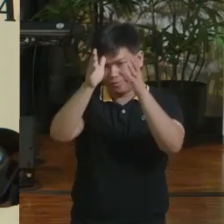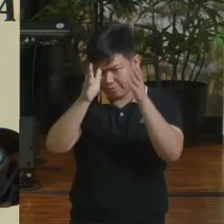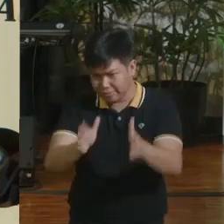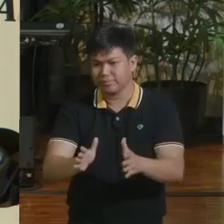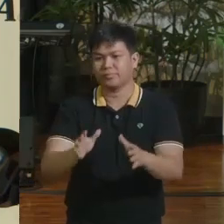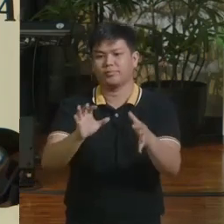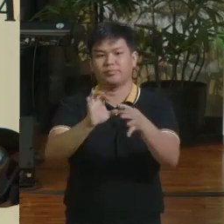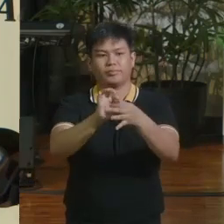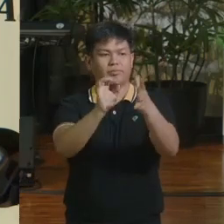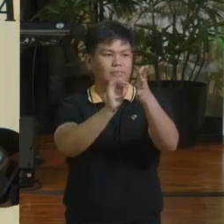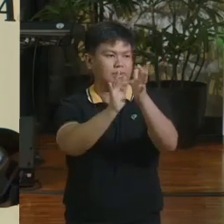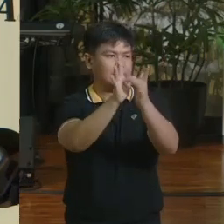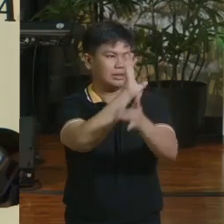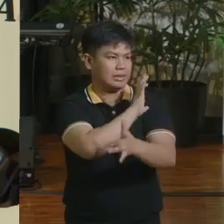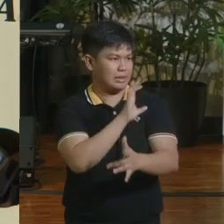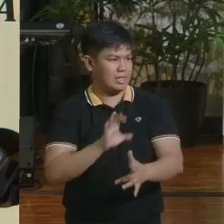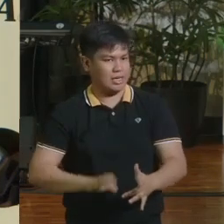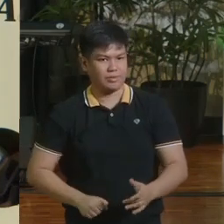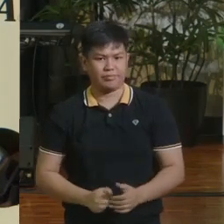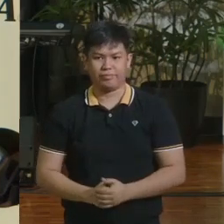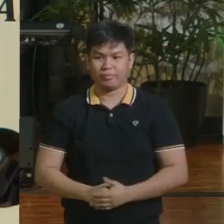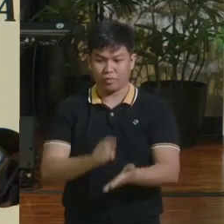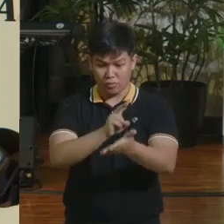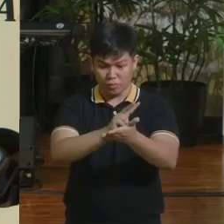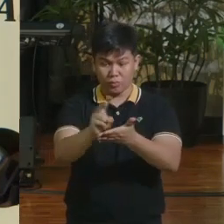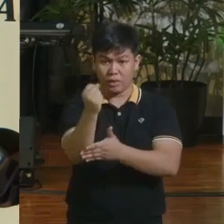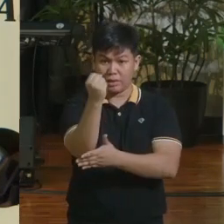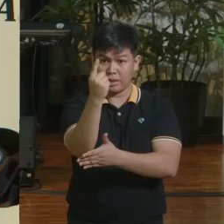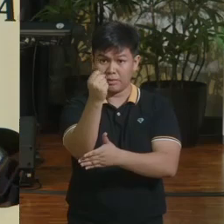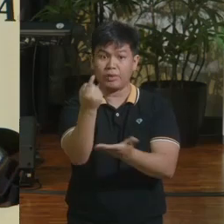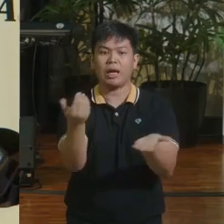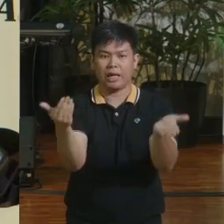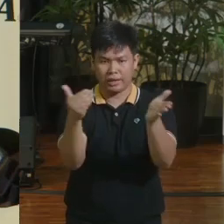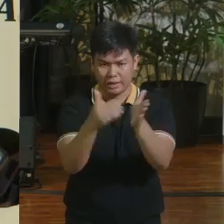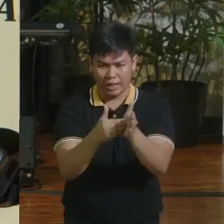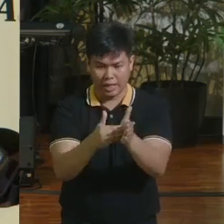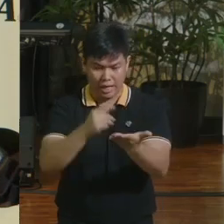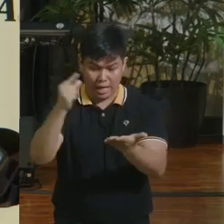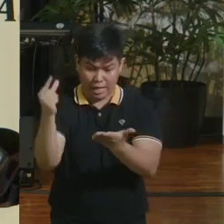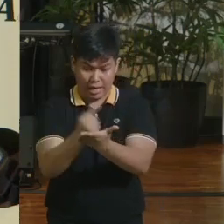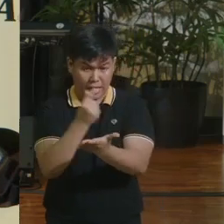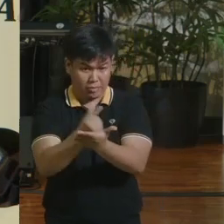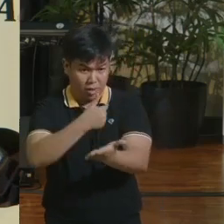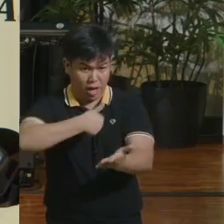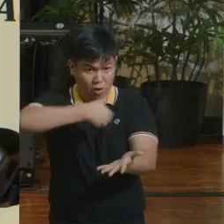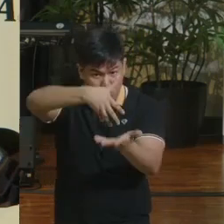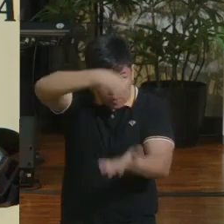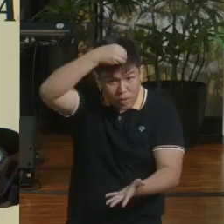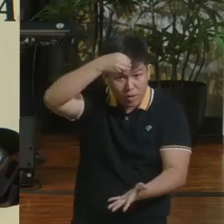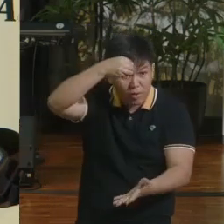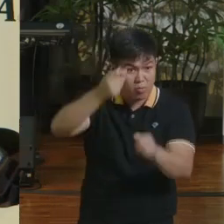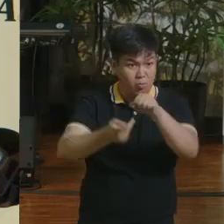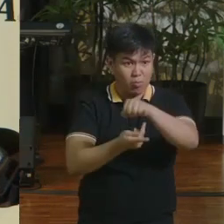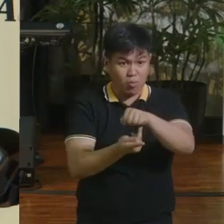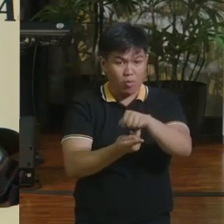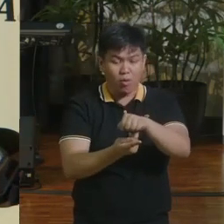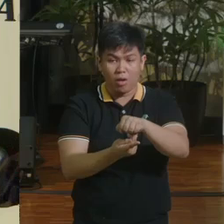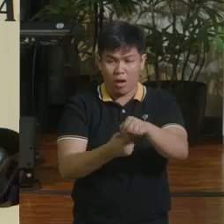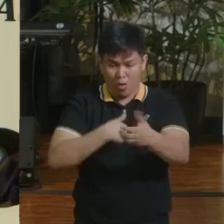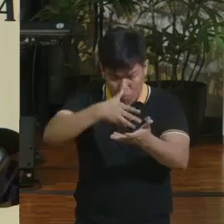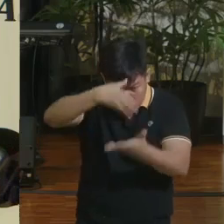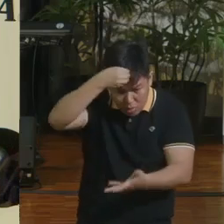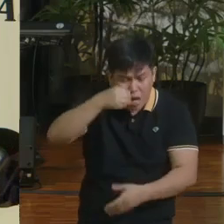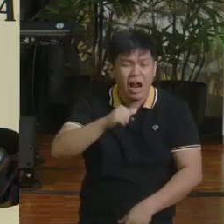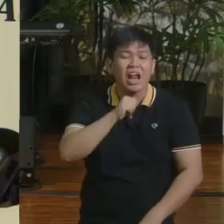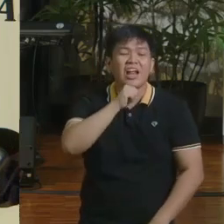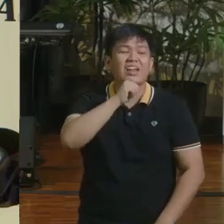11, inulit niya yon, sinabi niya, the gospel that was preached by me is not